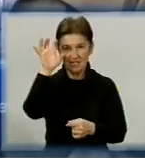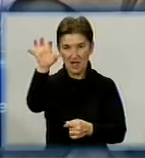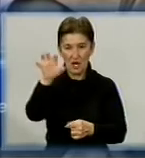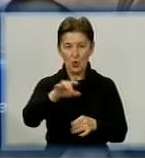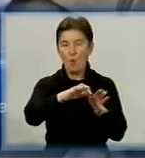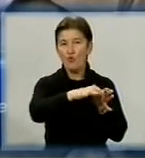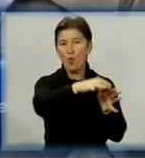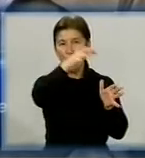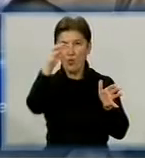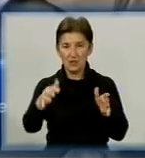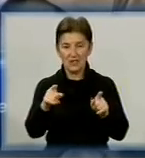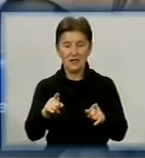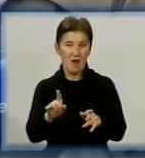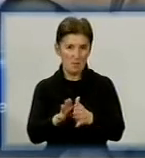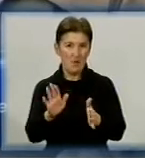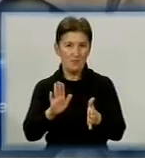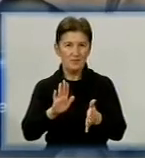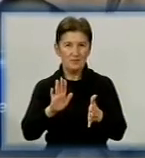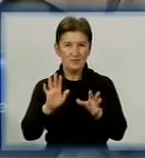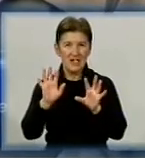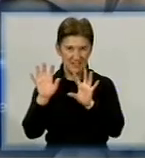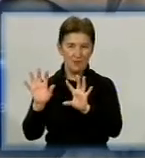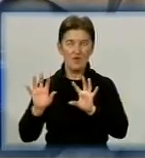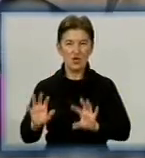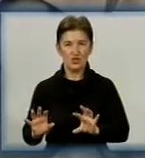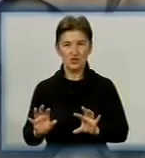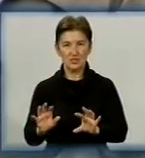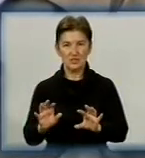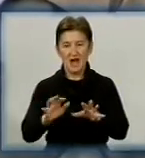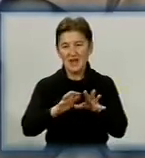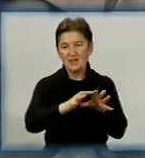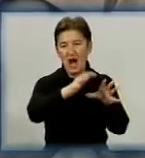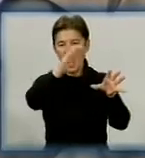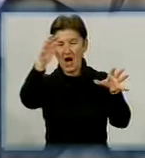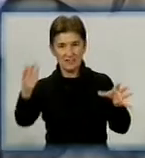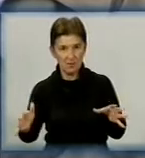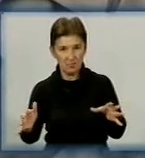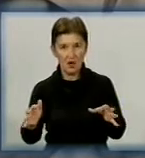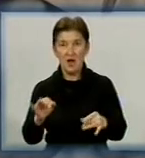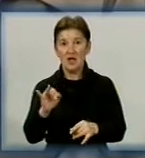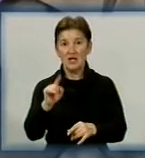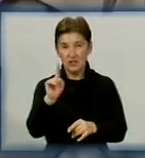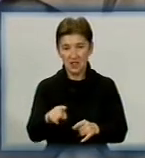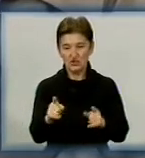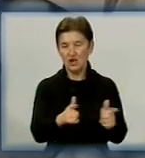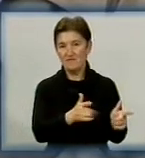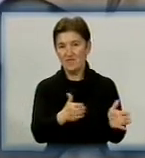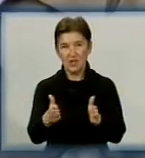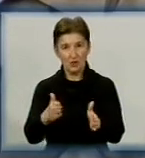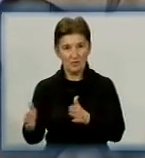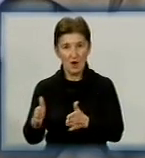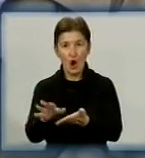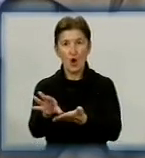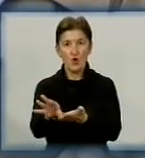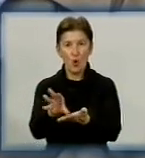курган являє собою умовний такий символічний насип, який буде символізувати сам курган. І вже навіть виготовлена